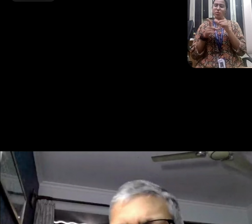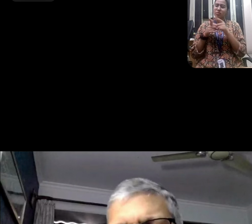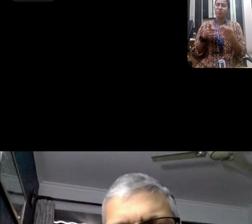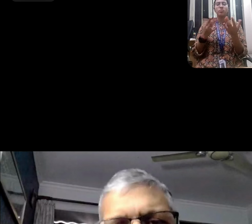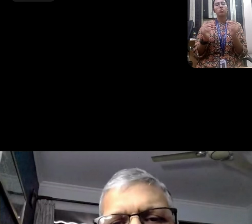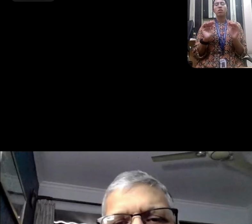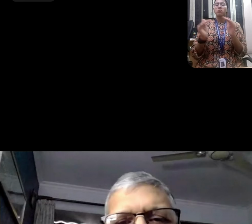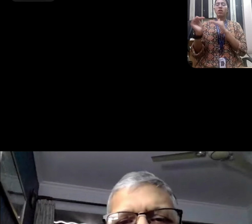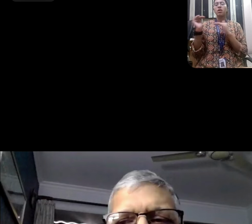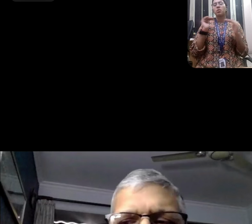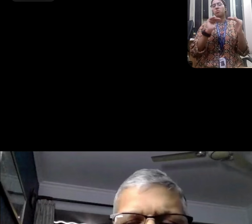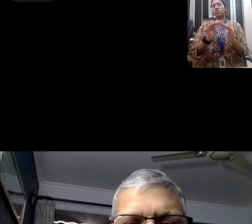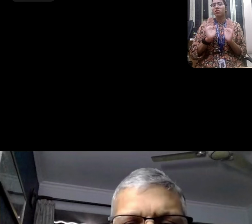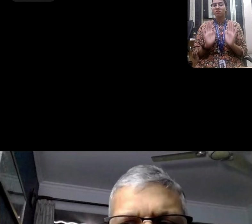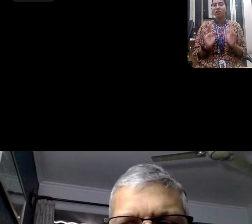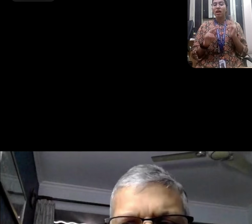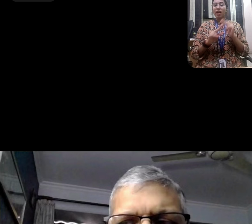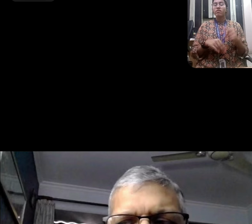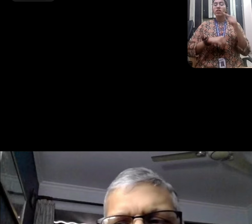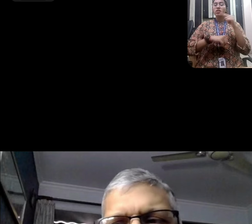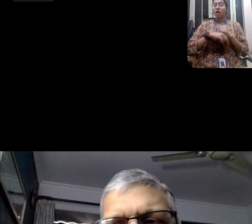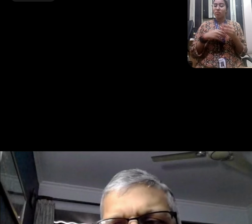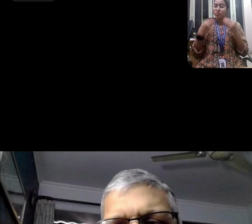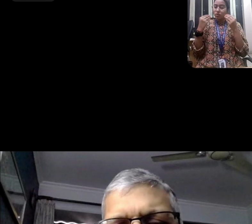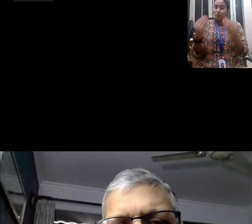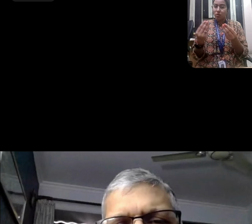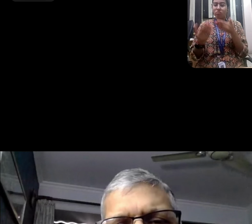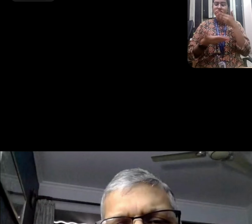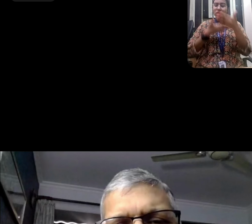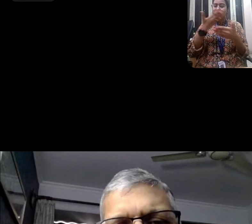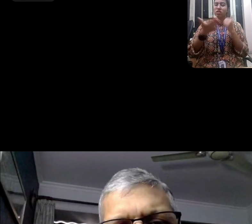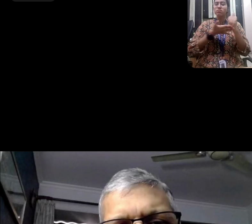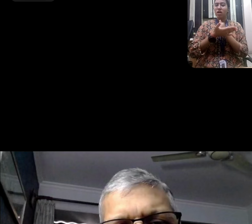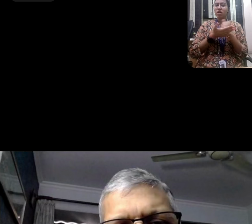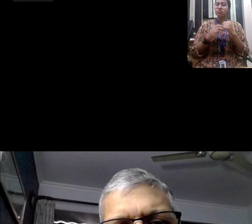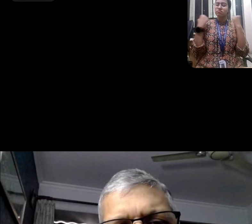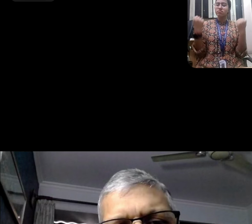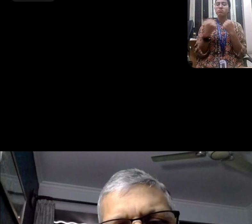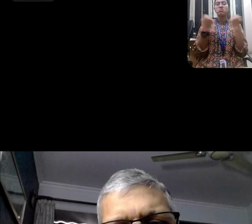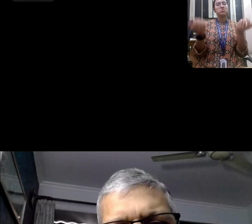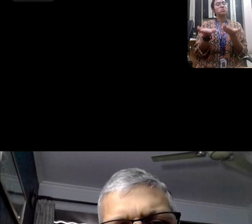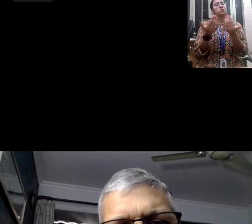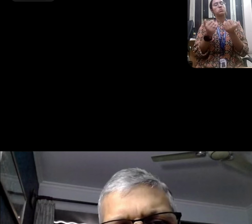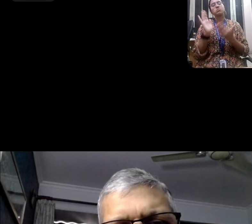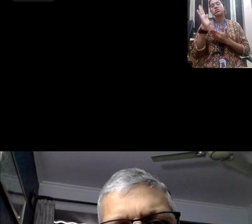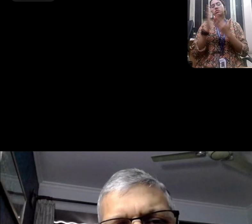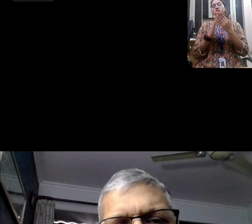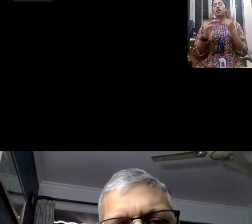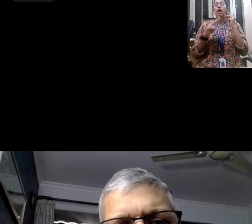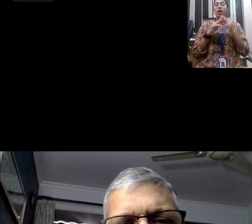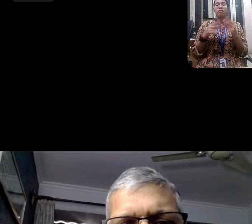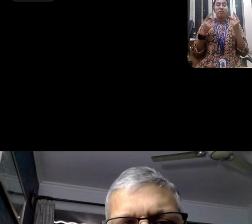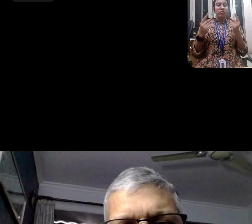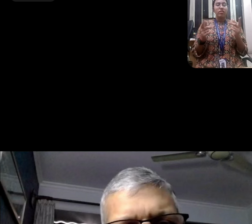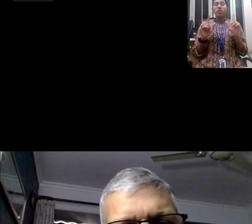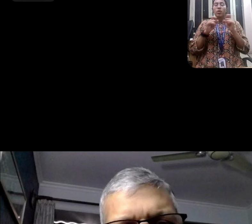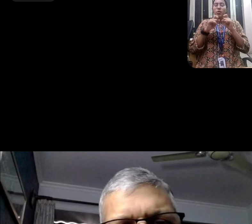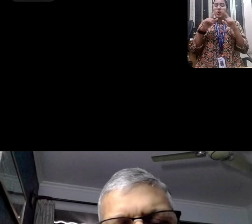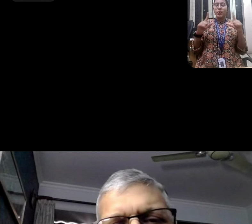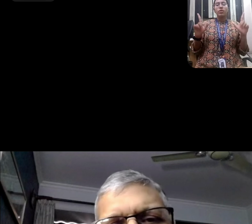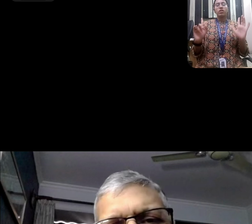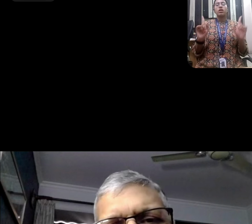बिल्कुल क्लियर कट प्रूफ है कि अगर हम इन पे समय लगाएंगे और अगर हम इन पे मेहनत करेंगे और पेशेंस बनाए रखेंगे, लॉन्ग टर्म के लिए